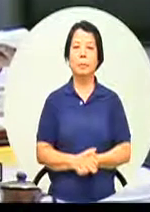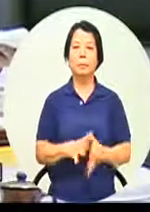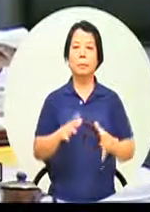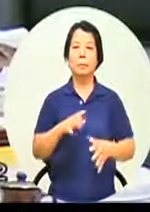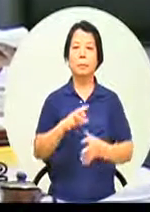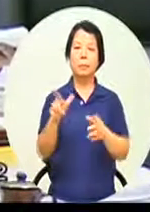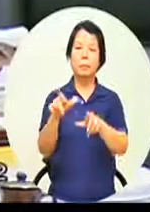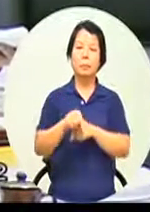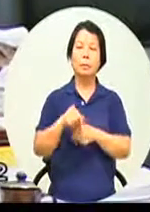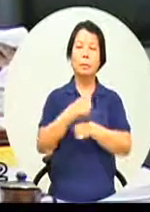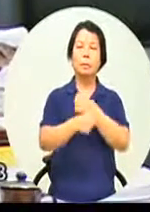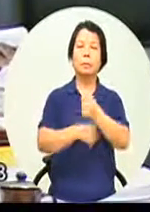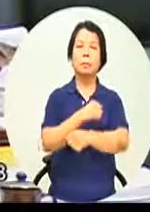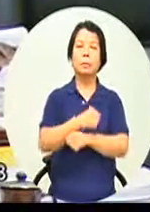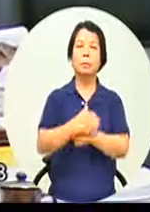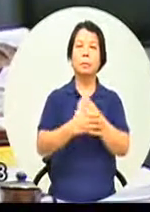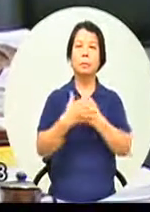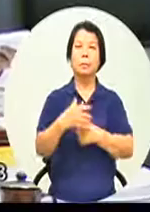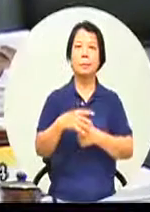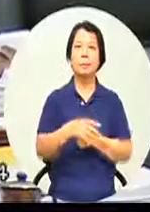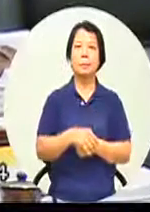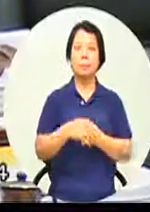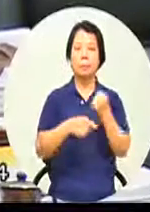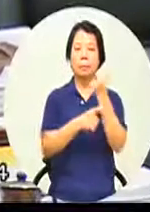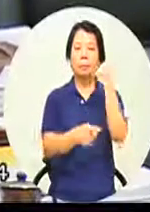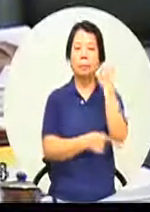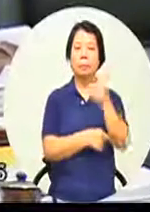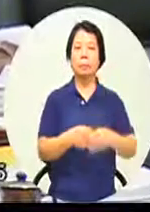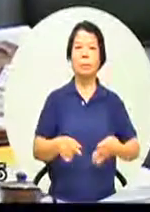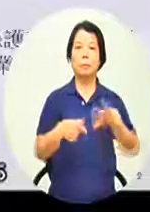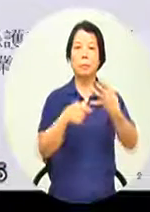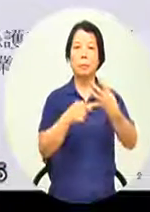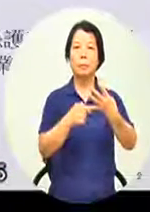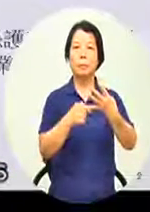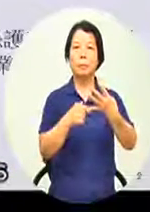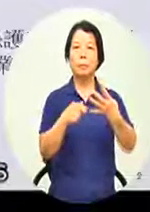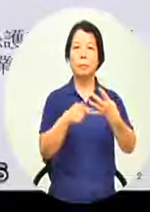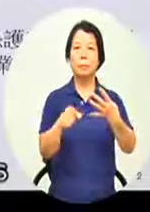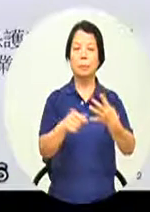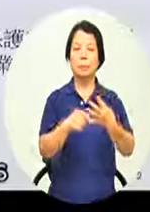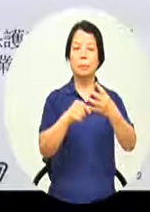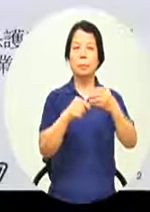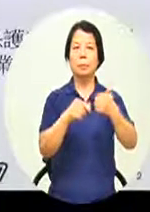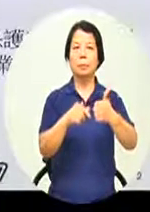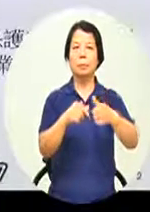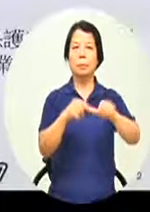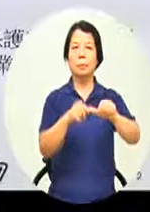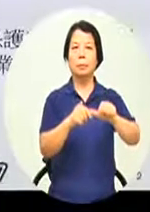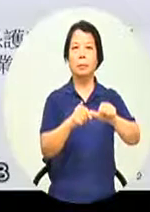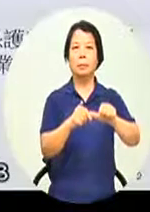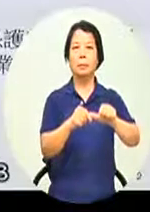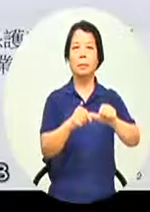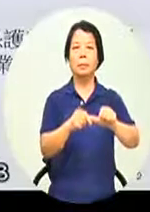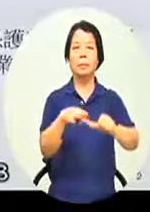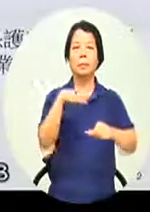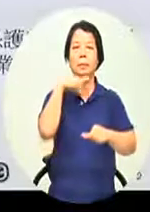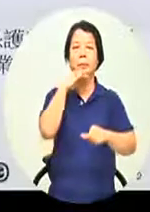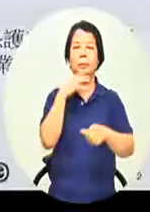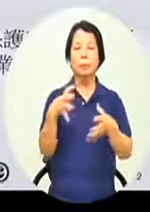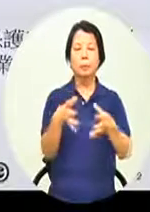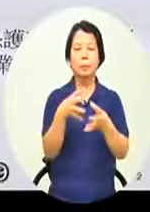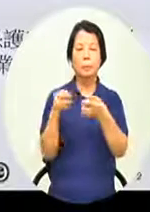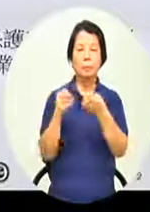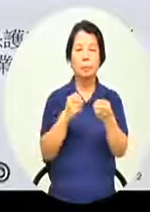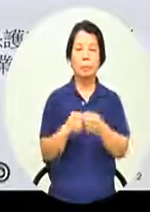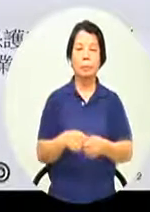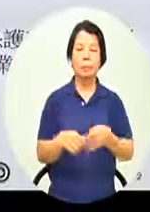保法这个自治条例的第四条，来翻一下，第五条都翻阅一下，待会我们会一起讨论。第